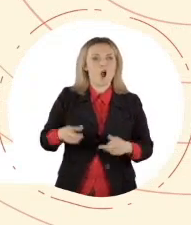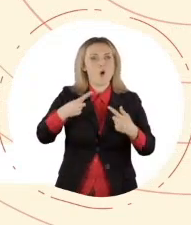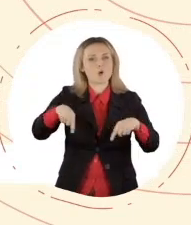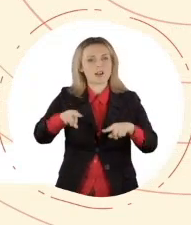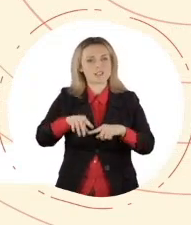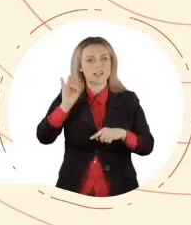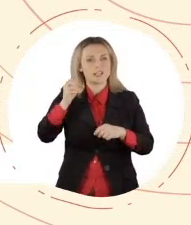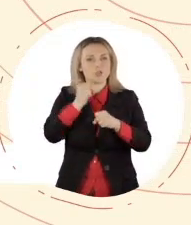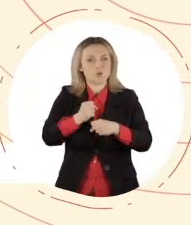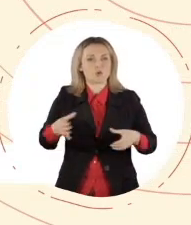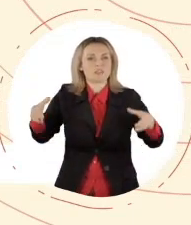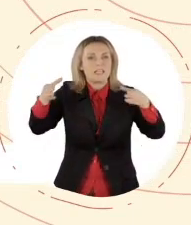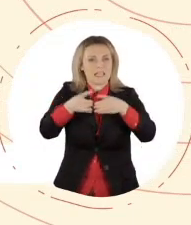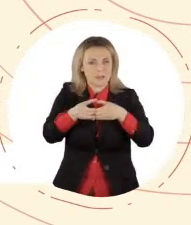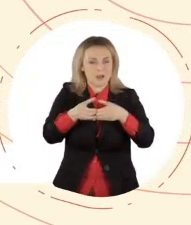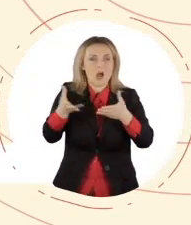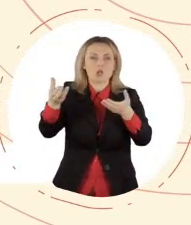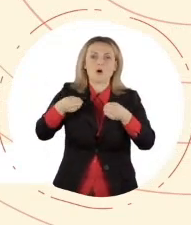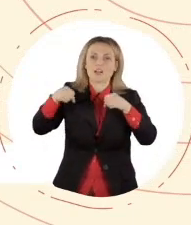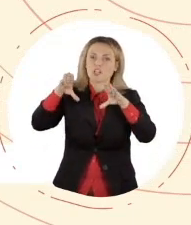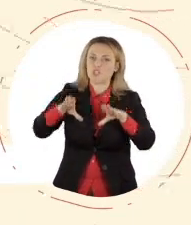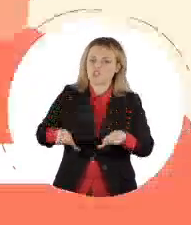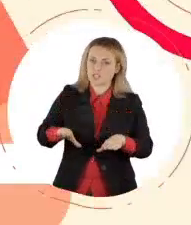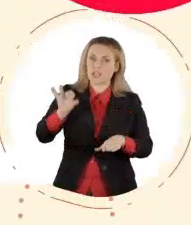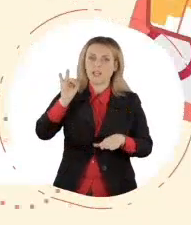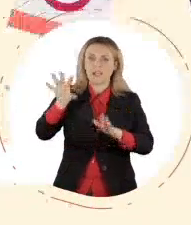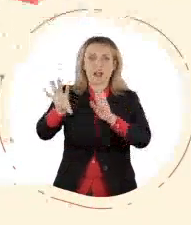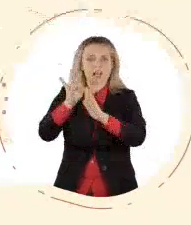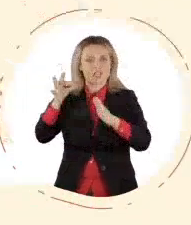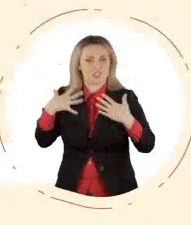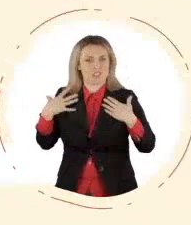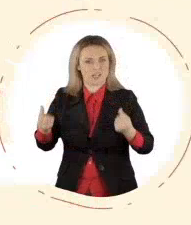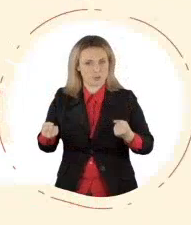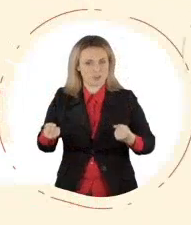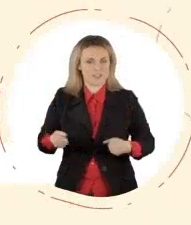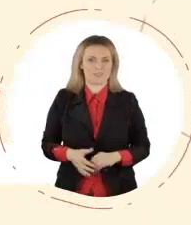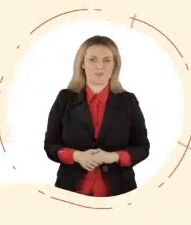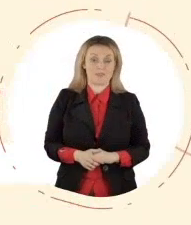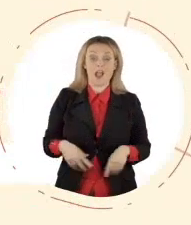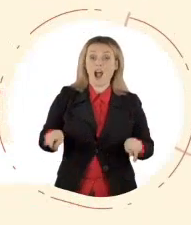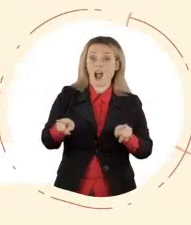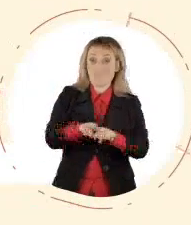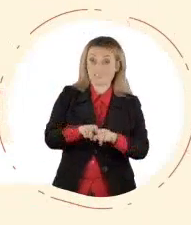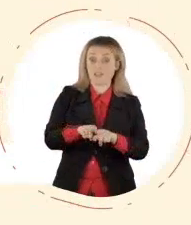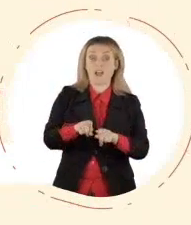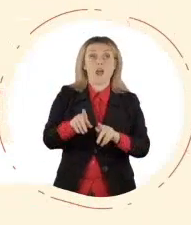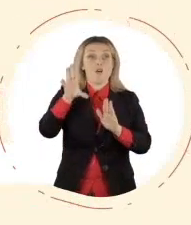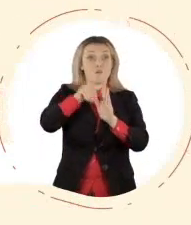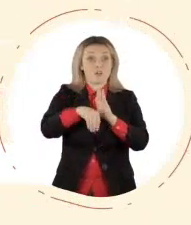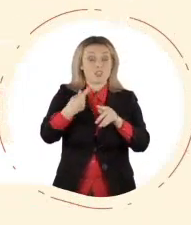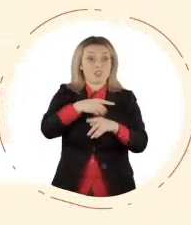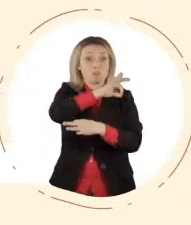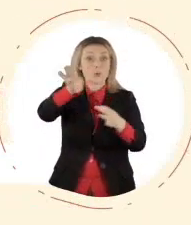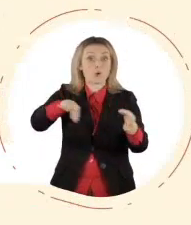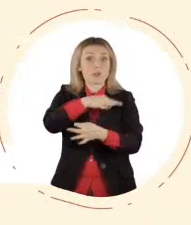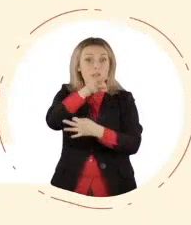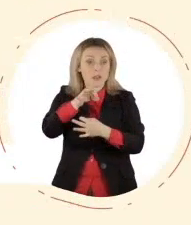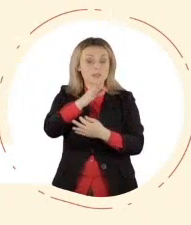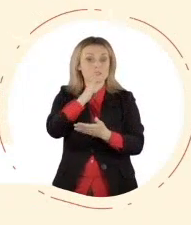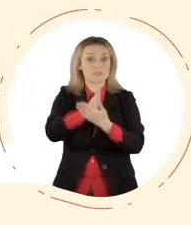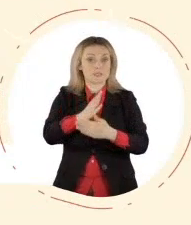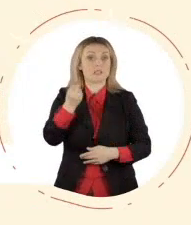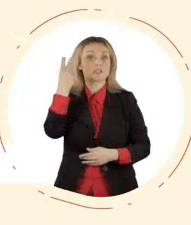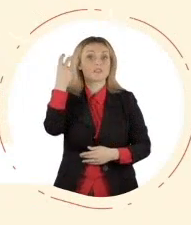organizare și lucru în echipă, luare deciziilor, alegeri sănătoase. Astfel, parte a acestui proiect ambițios